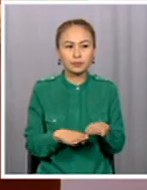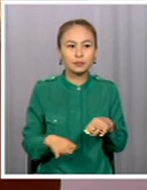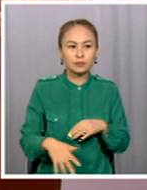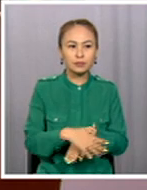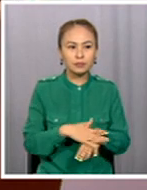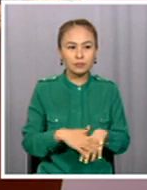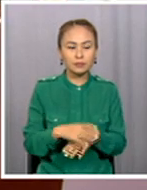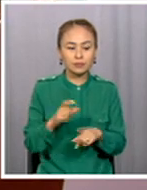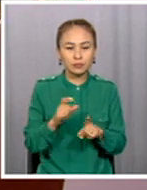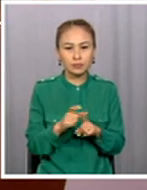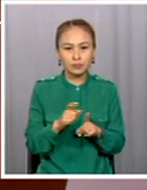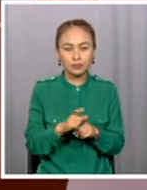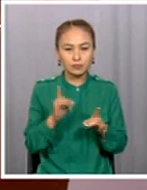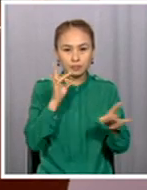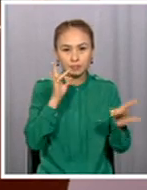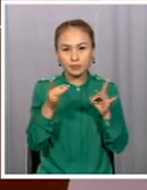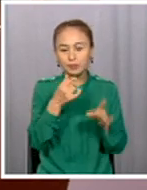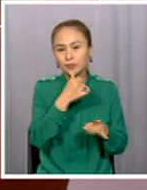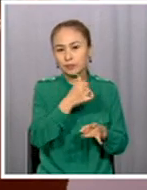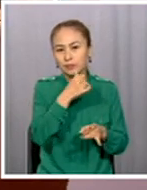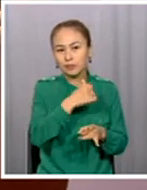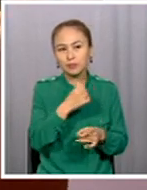сөзіне дыбыстық талдау жасайықшы.